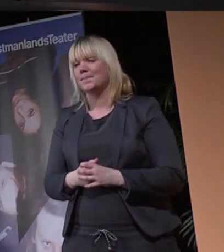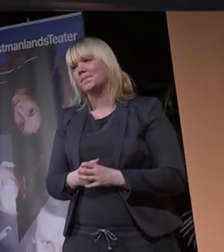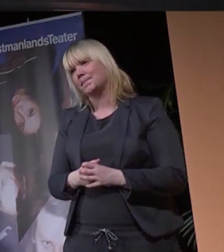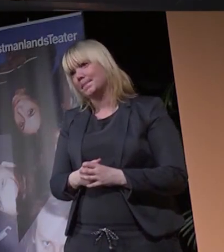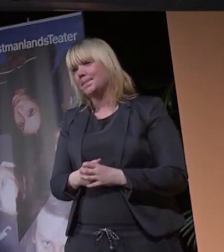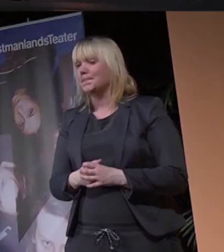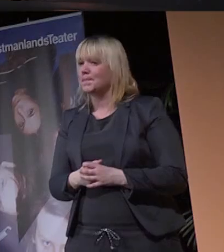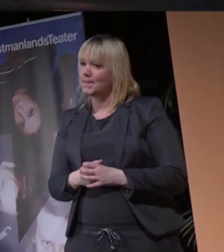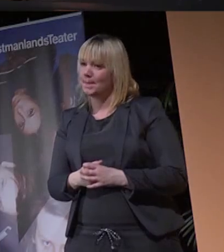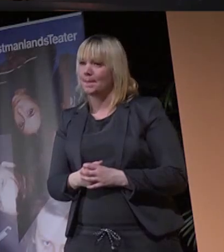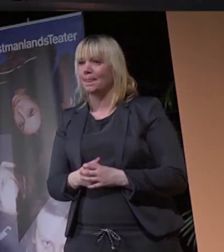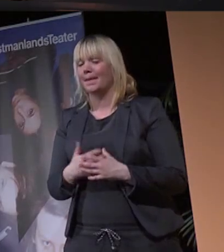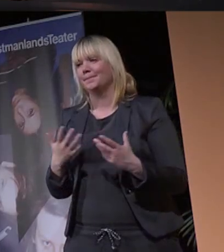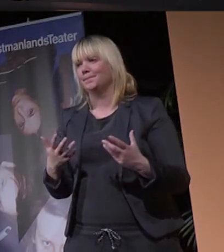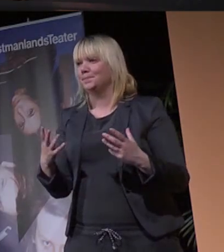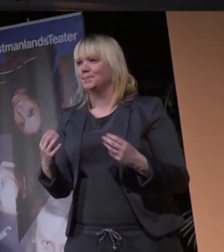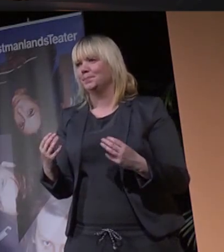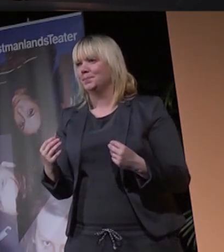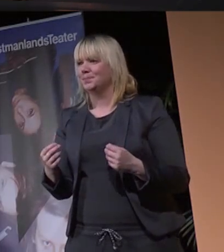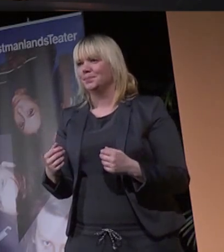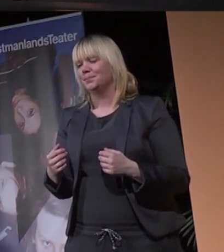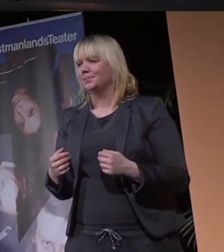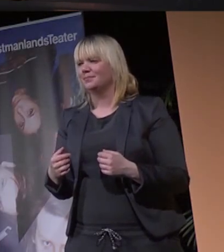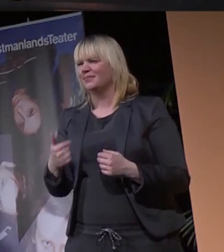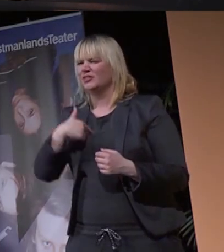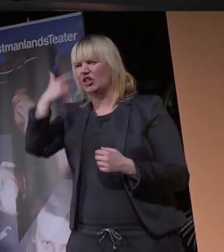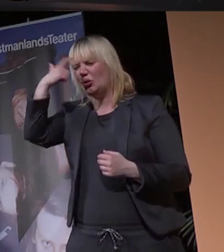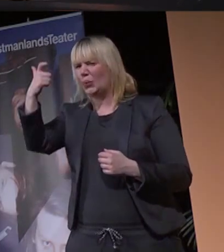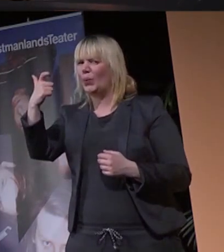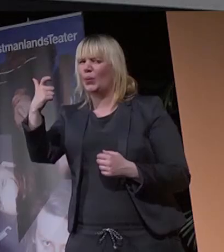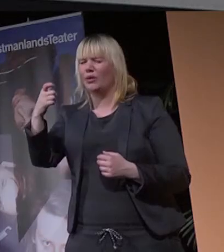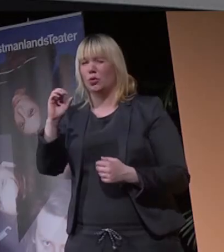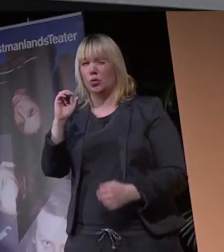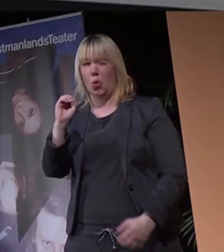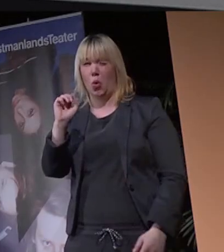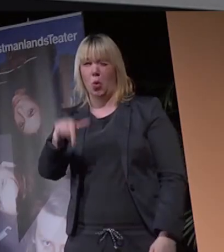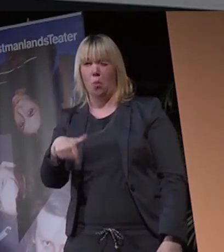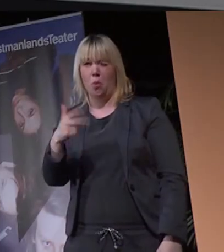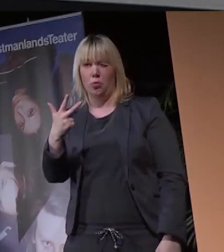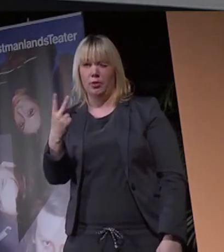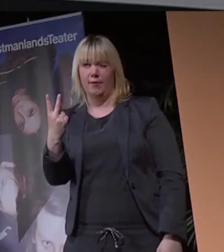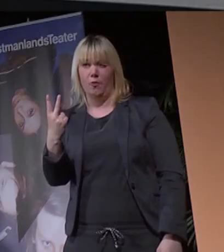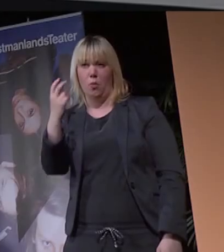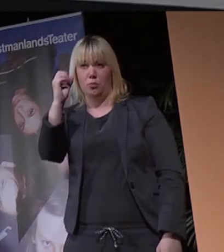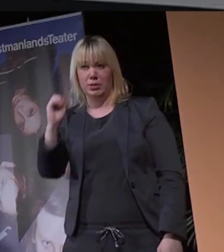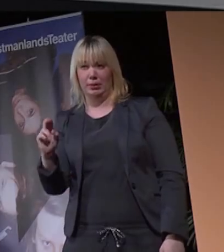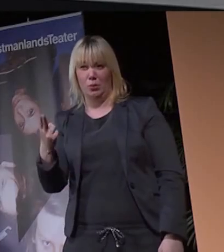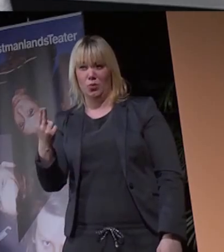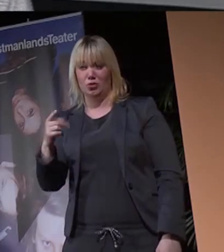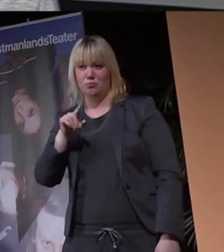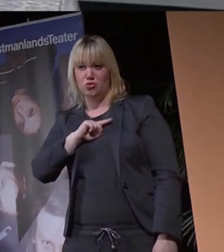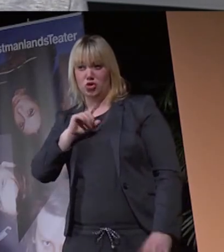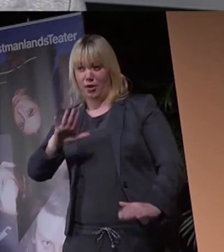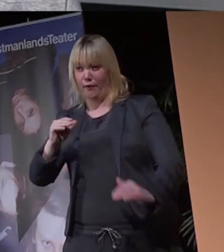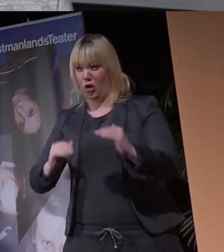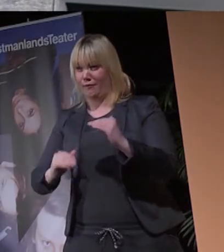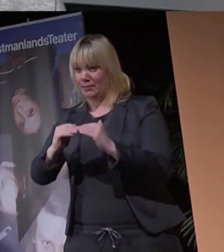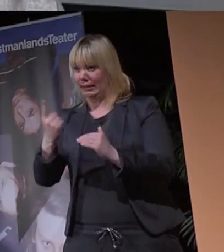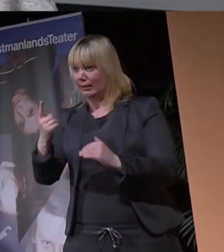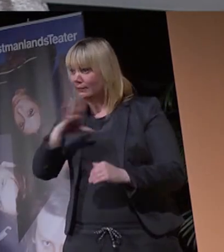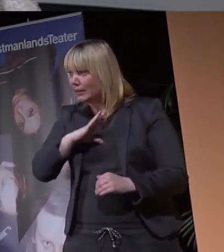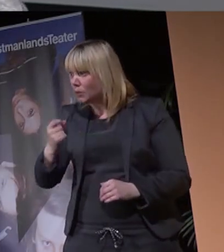statsministern särskilt upp vilken roll kultur och konst spelar för att få ihop vårt land. Och det var när vi talade om liksom hur det ser ut. Vi fick